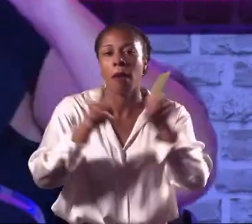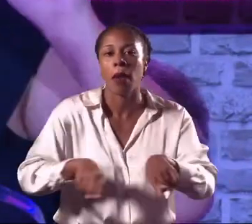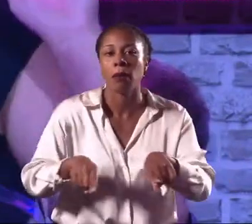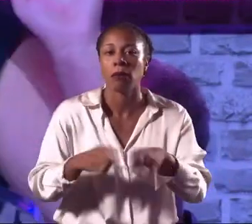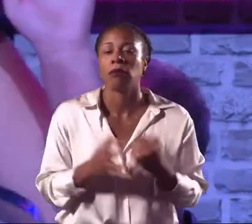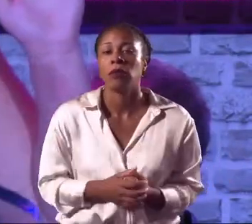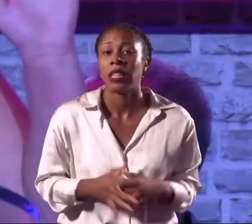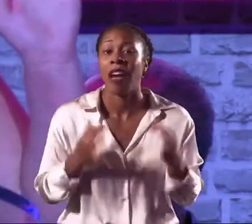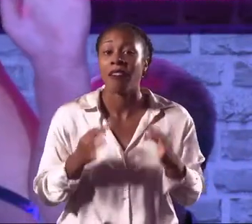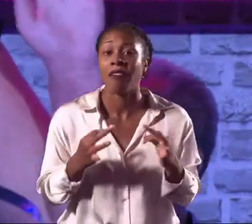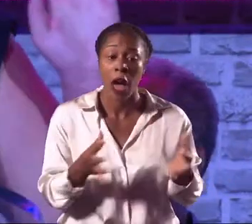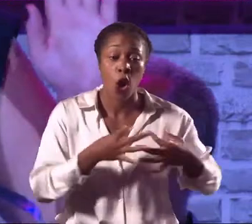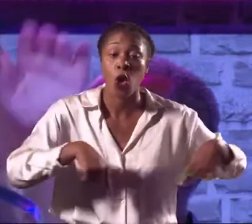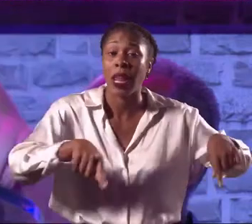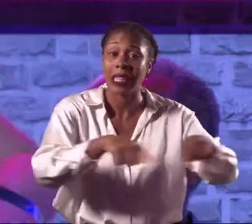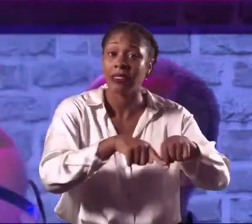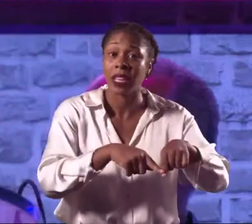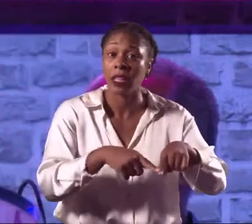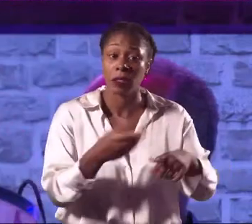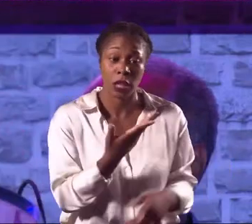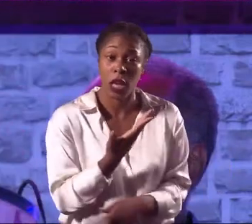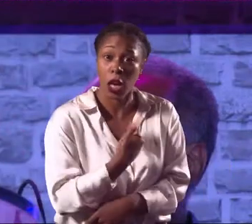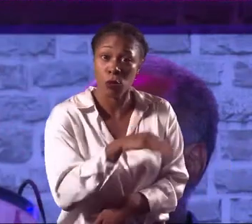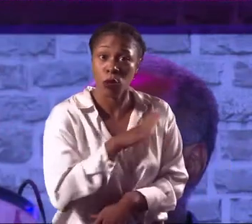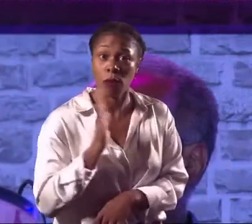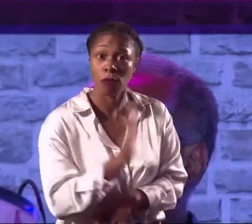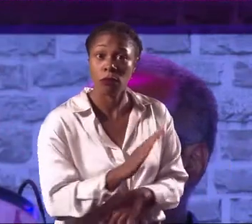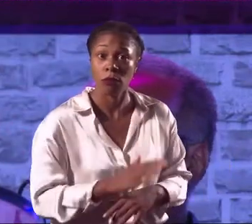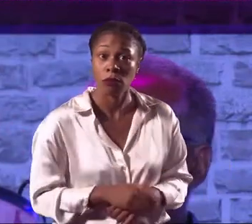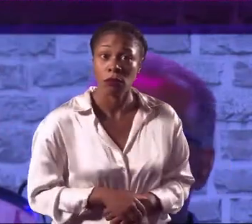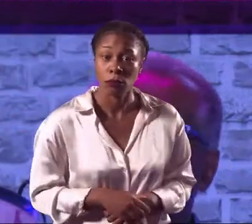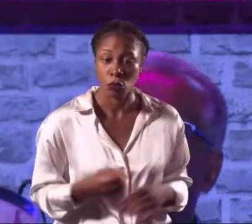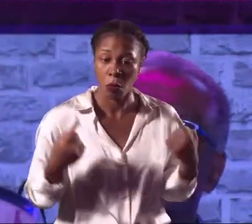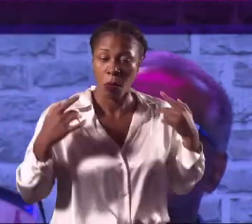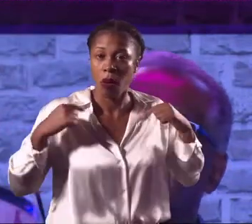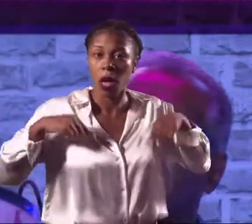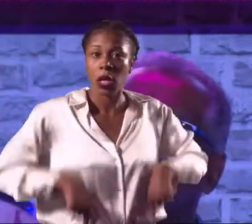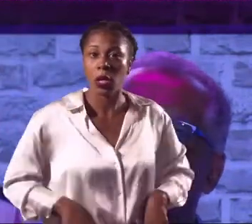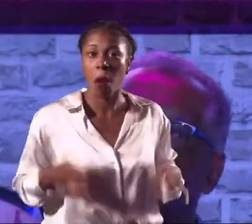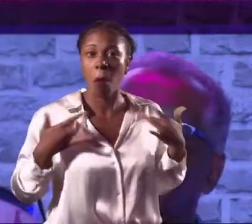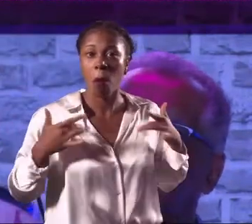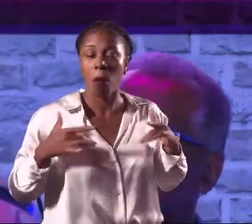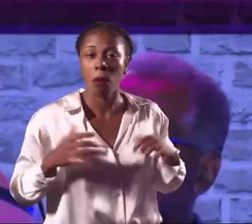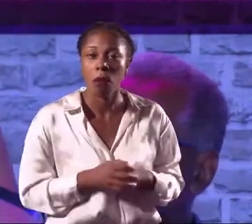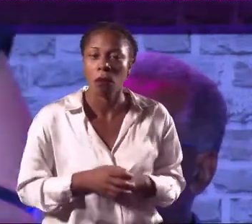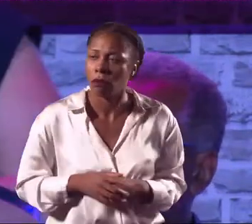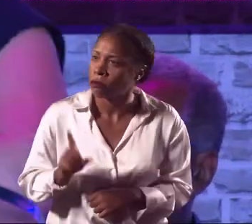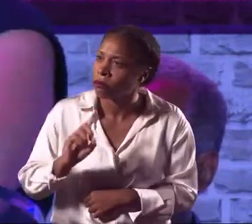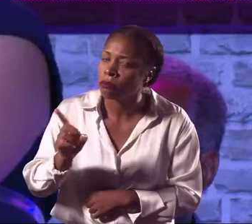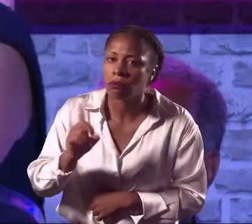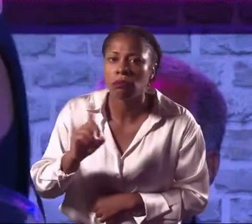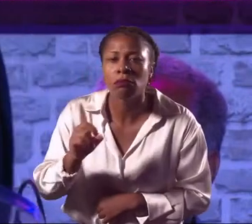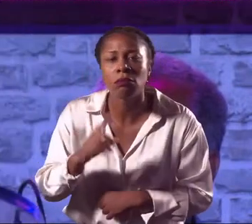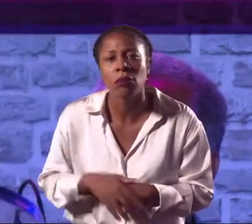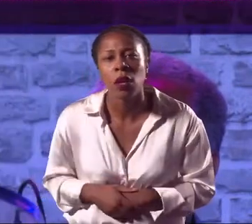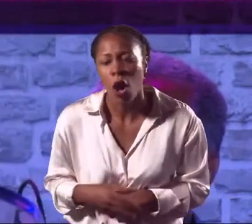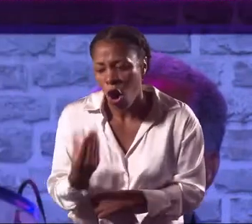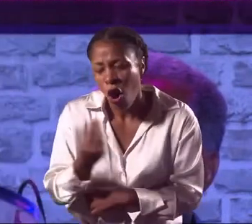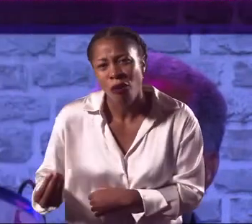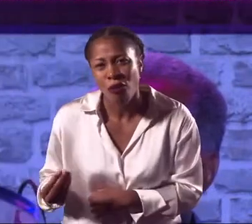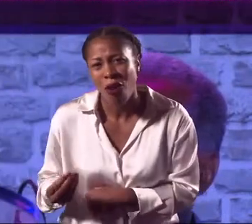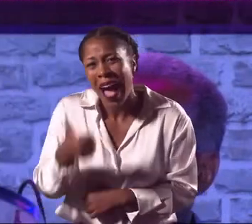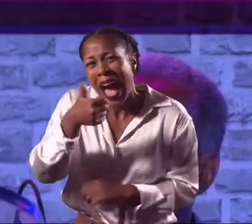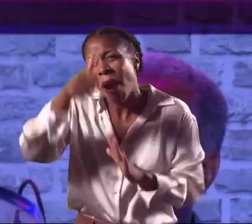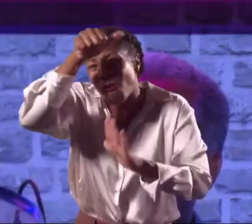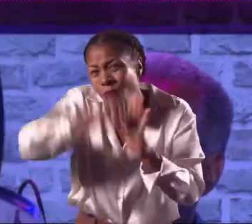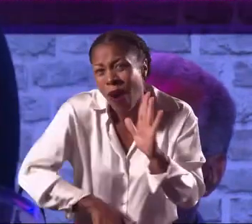collectivités, ce n'est pas la compétence de l'État. Mais si, c'est la compétence de l'État. Quand je vous dis des enfants qui ratent jusqu'à 1,5 mois de cours